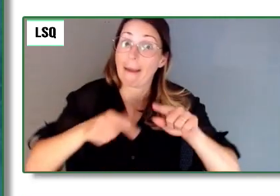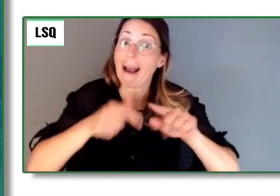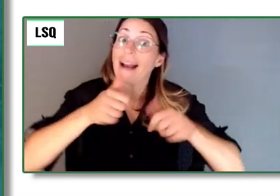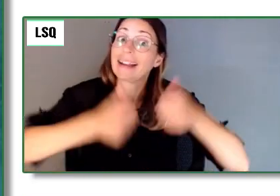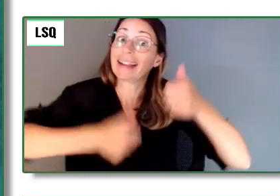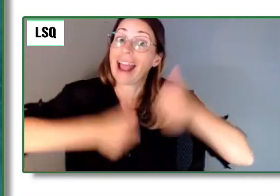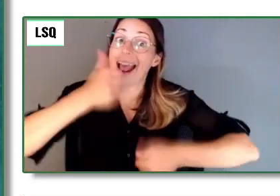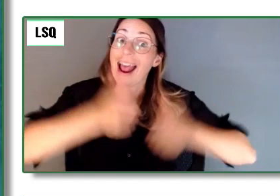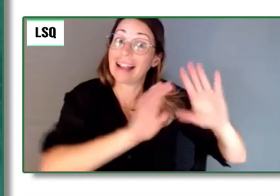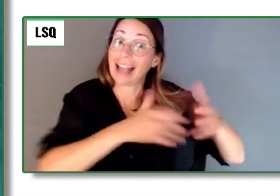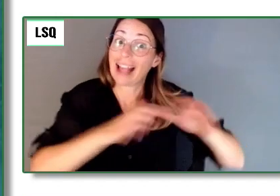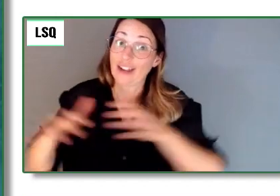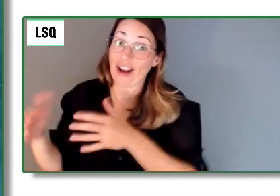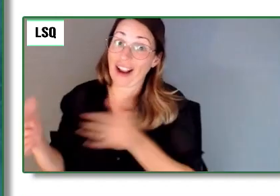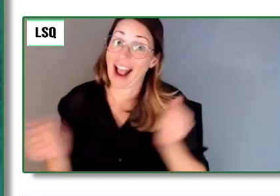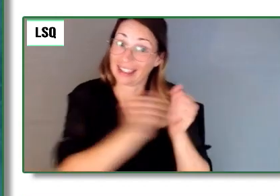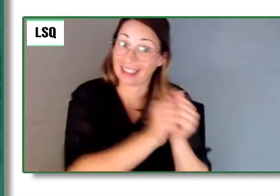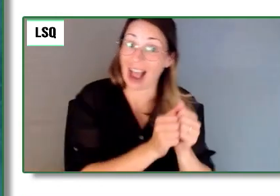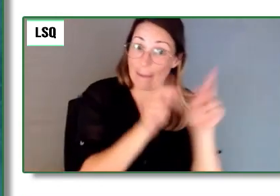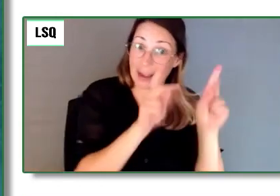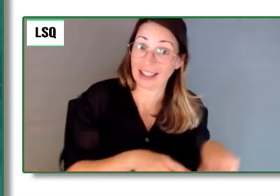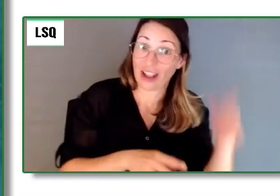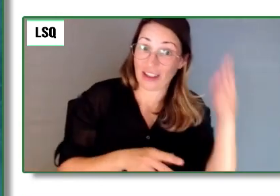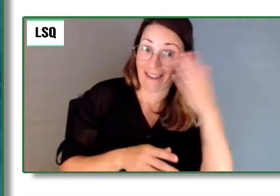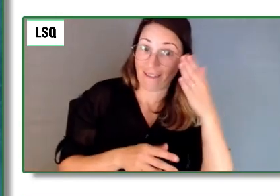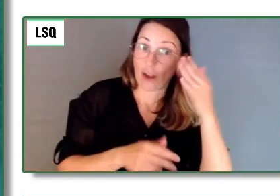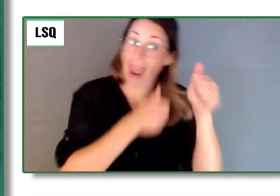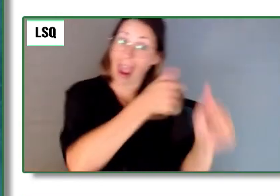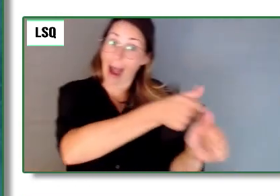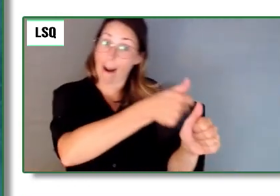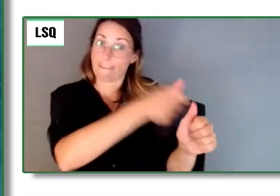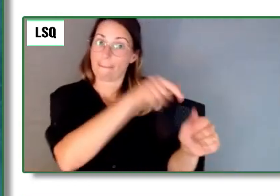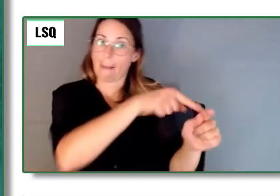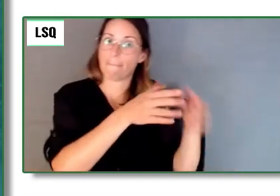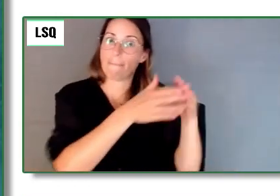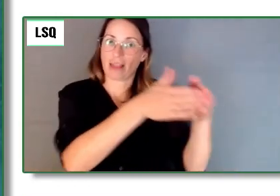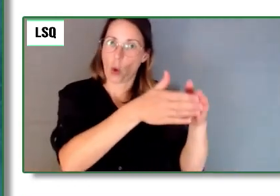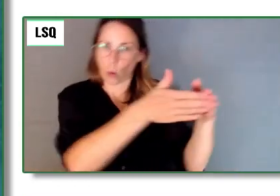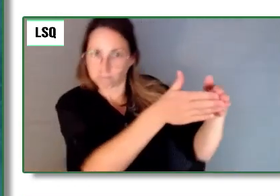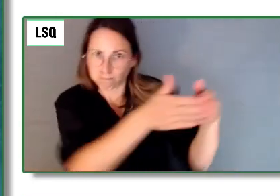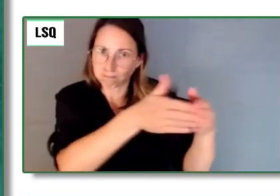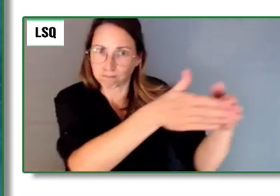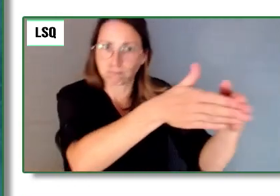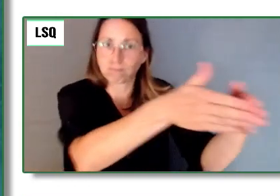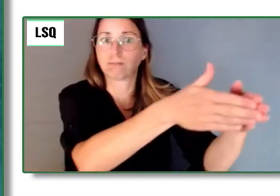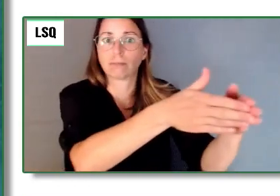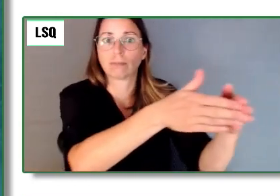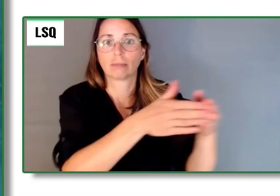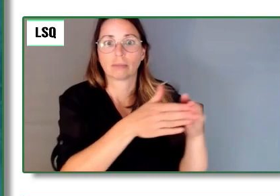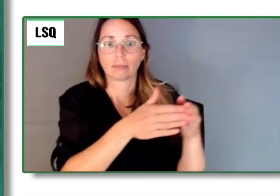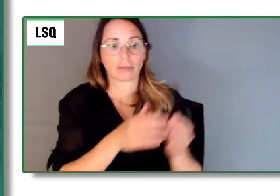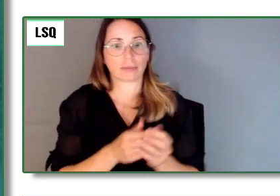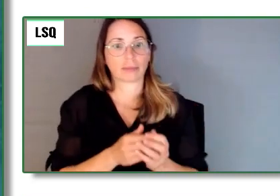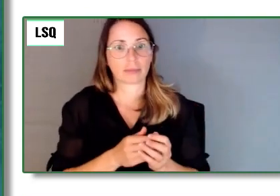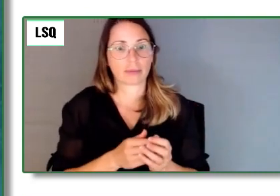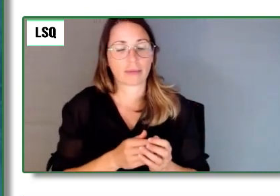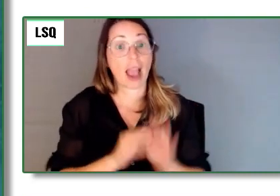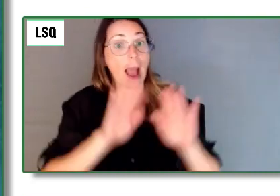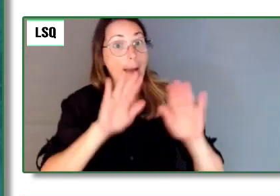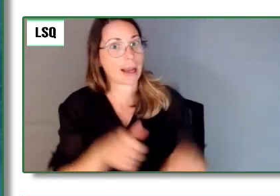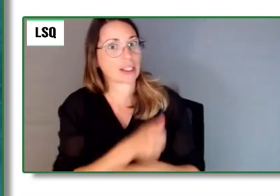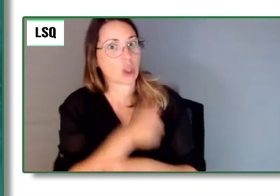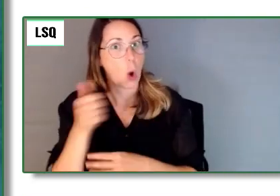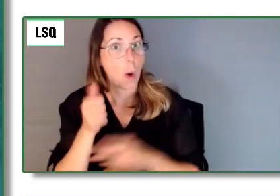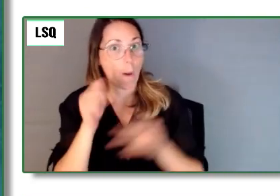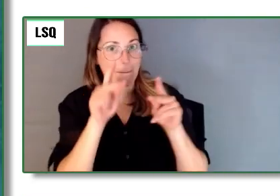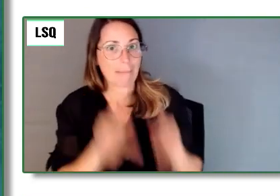les vagues. Et l'autre personne va tirer sur les cordes qui permettent de tirer le grand voile, les